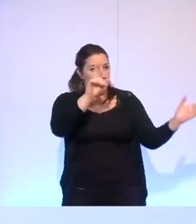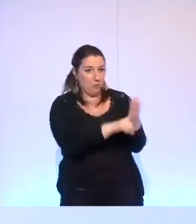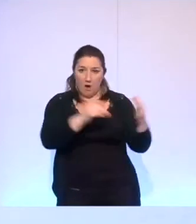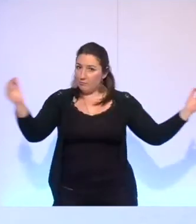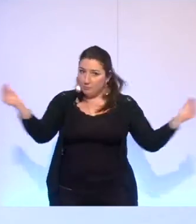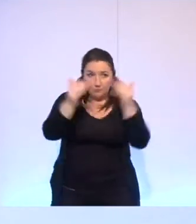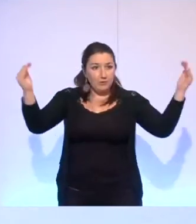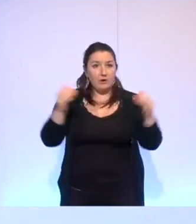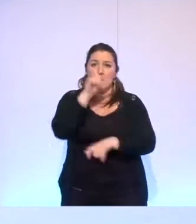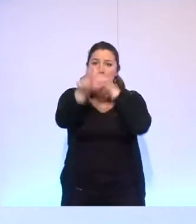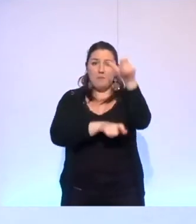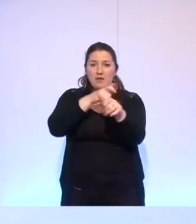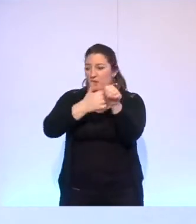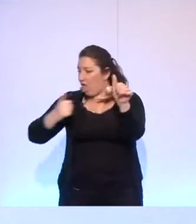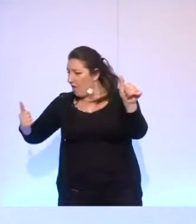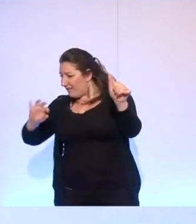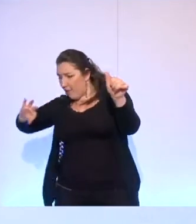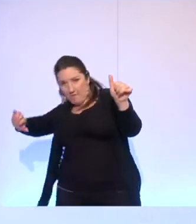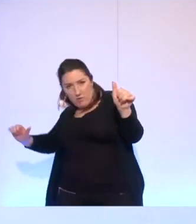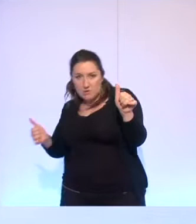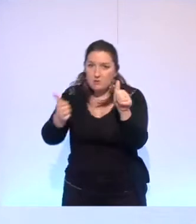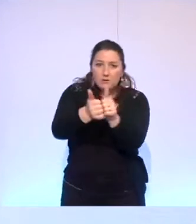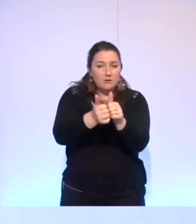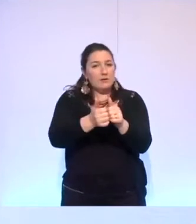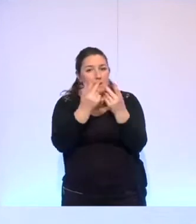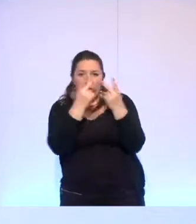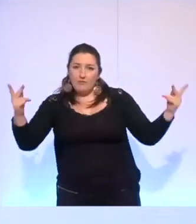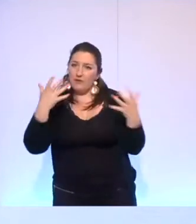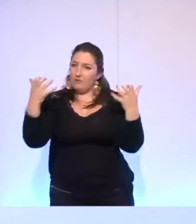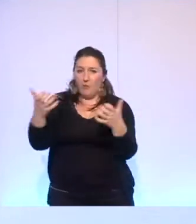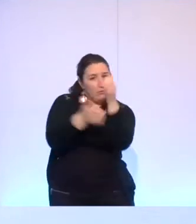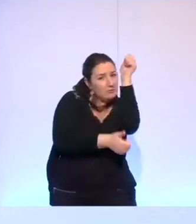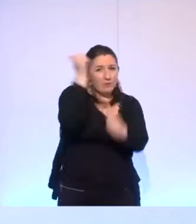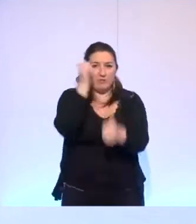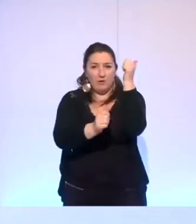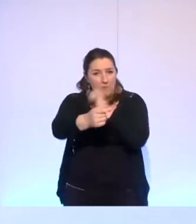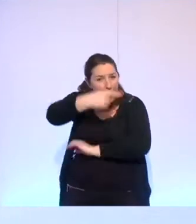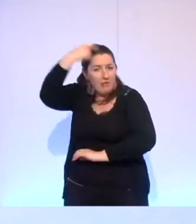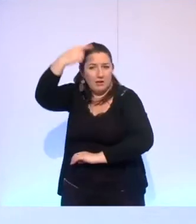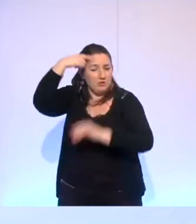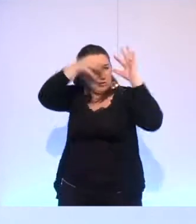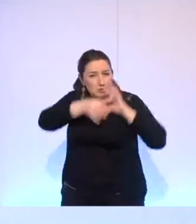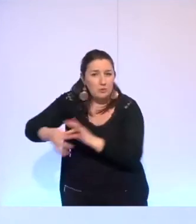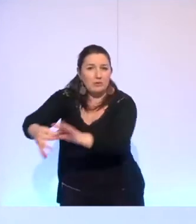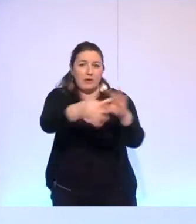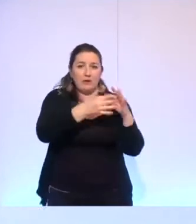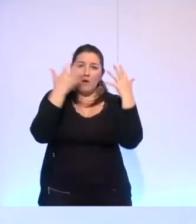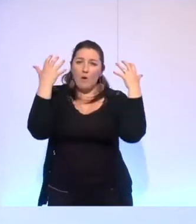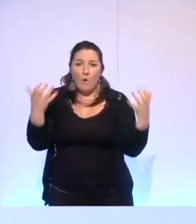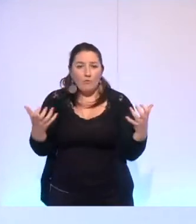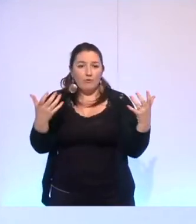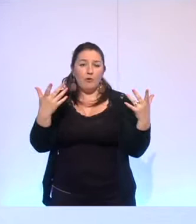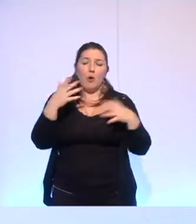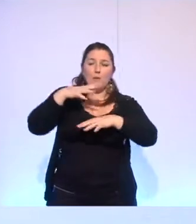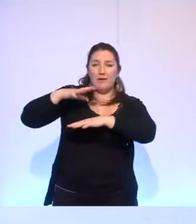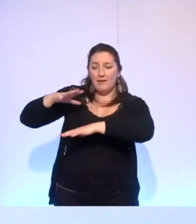chemin, la ville qui parie sur l'intelligence et sur la solidarité. Nous voulons remettre la vie et l'espoir dans